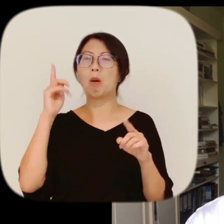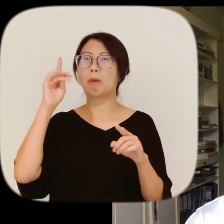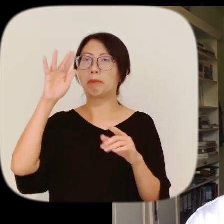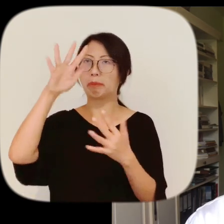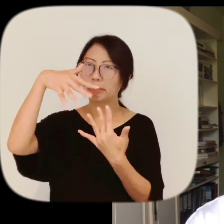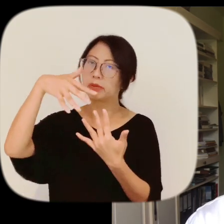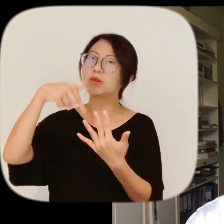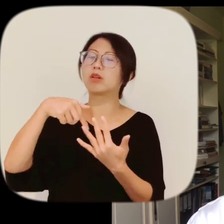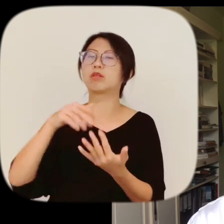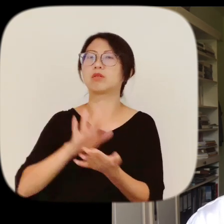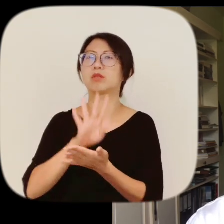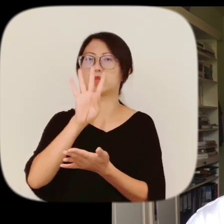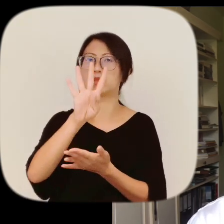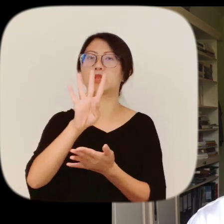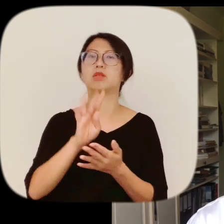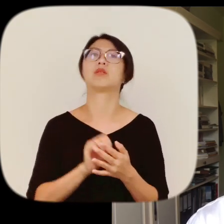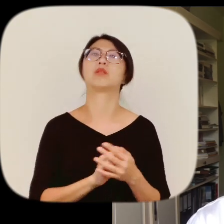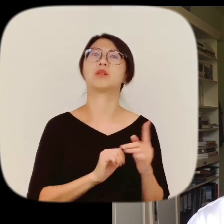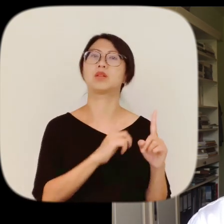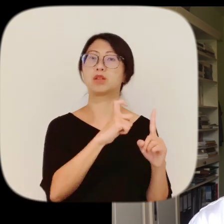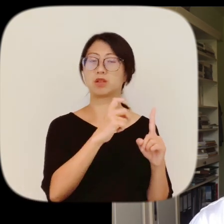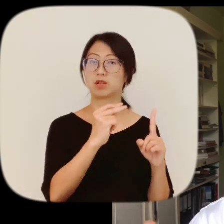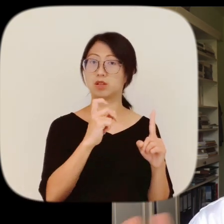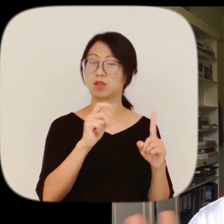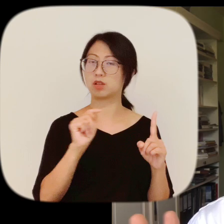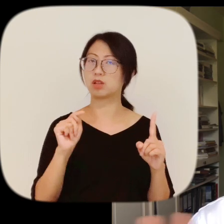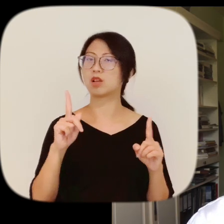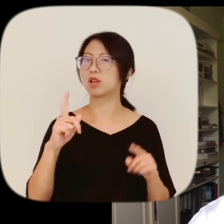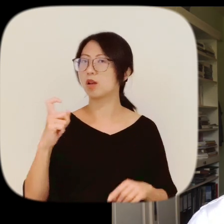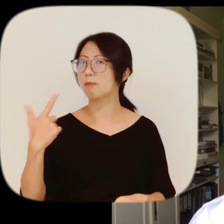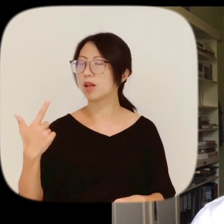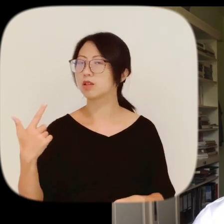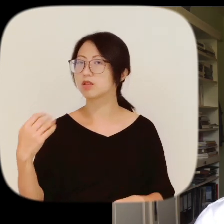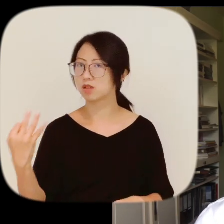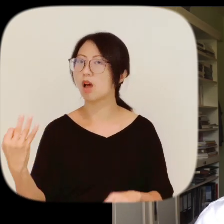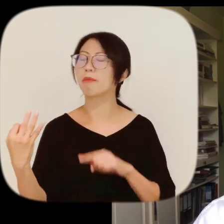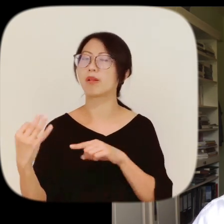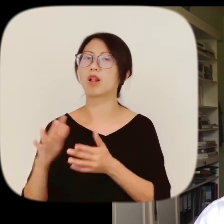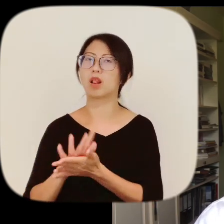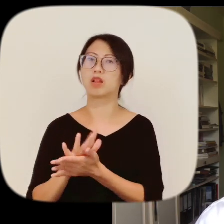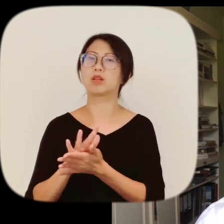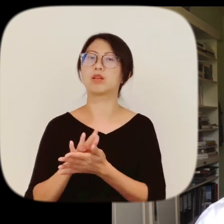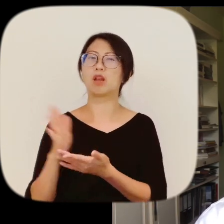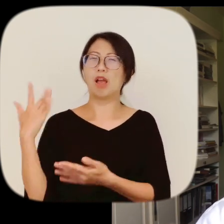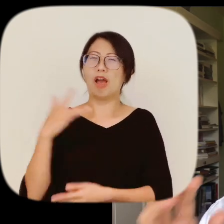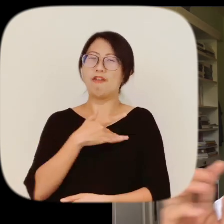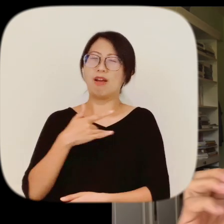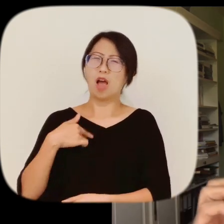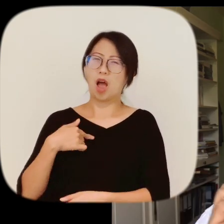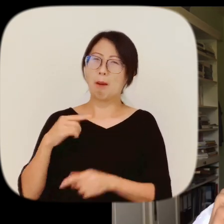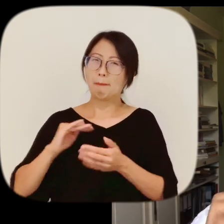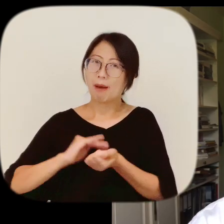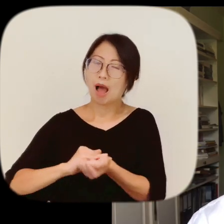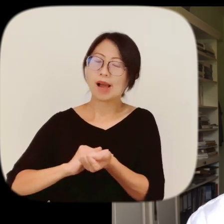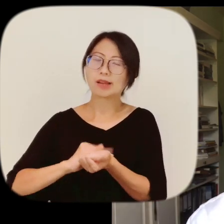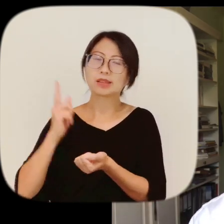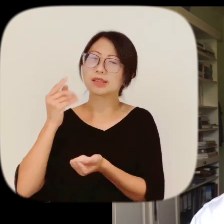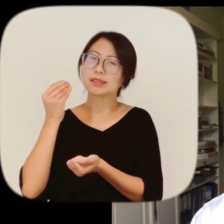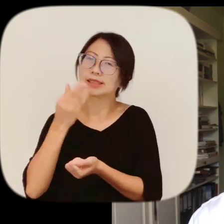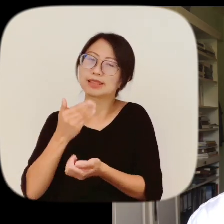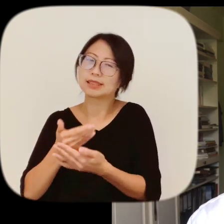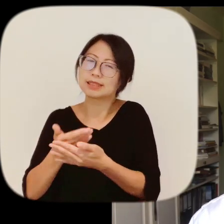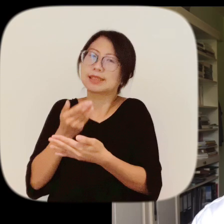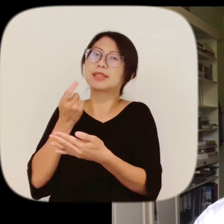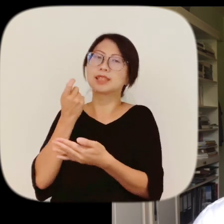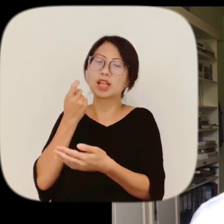他由一九七九年坐到八三年的那么当时因为肺部即肺有问题呢提早少少放